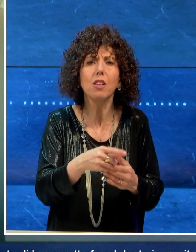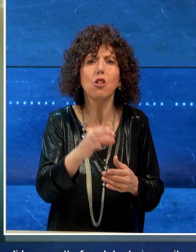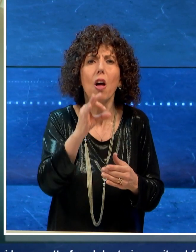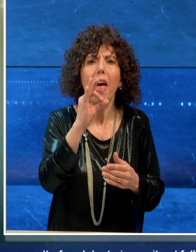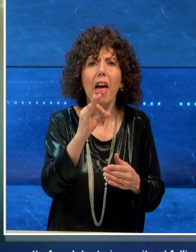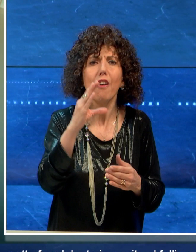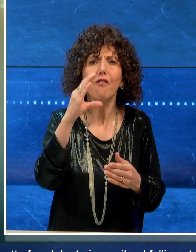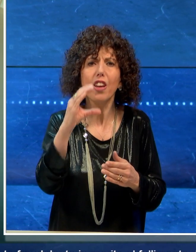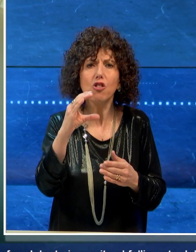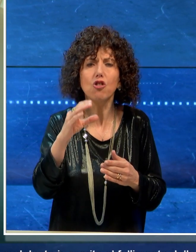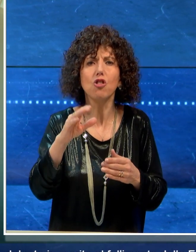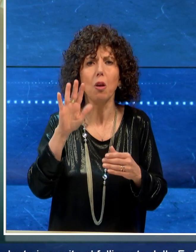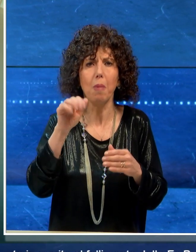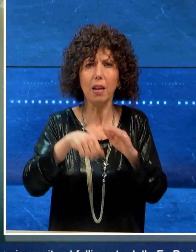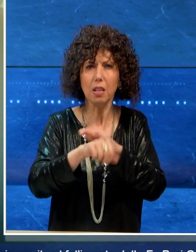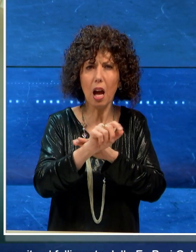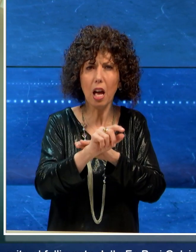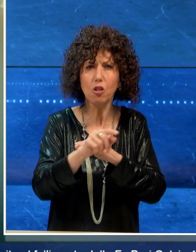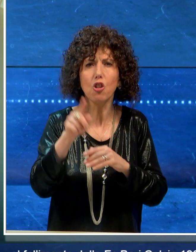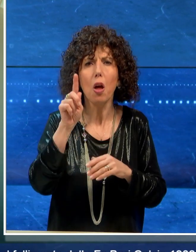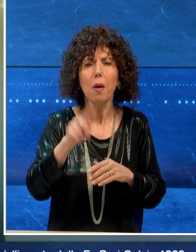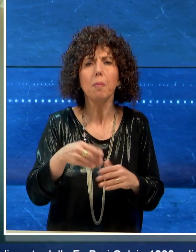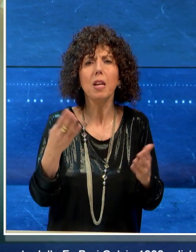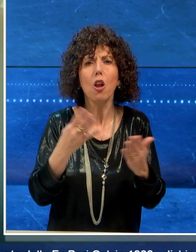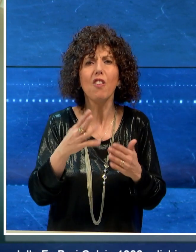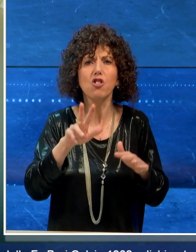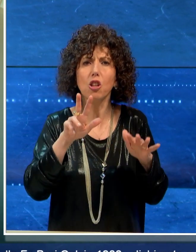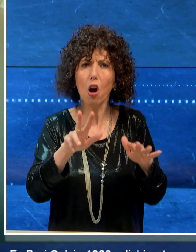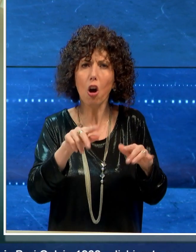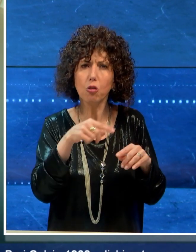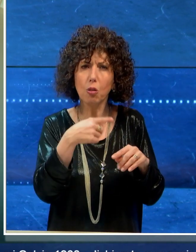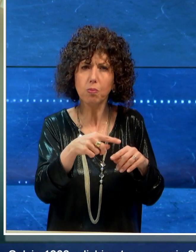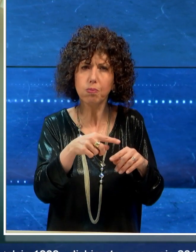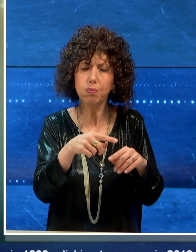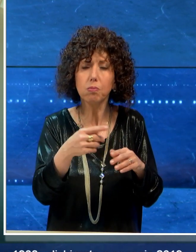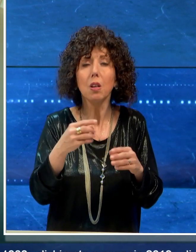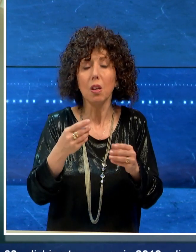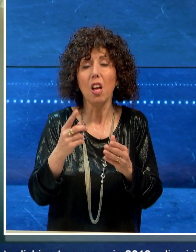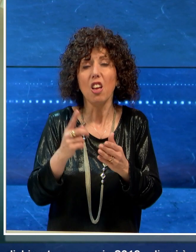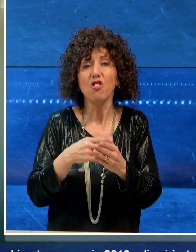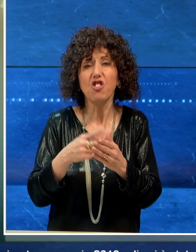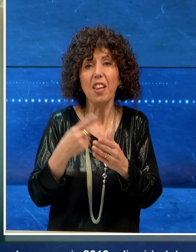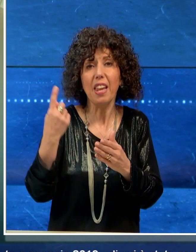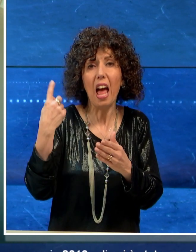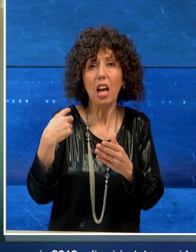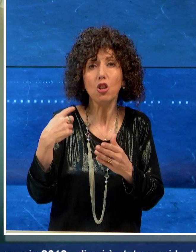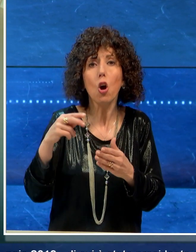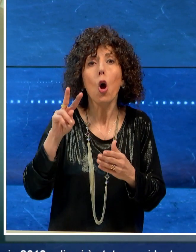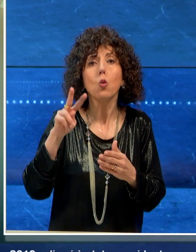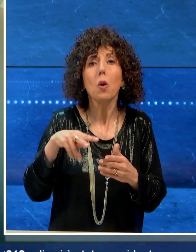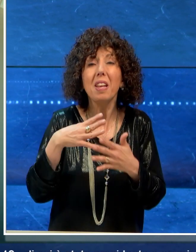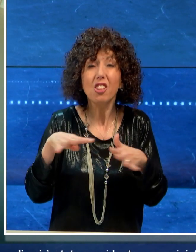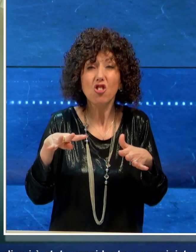FC Bari Calcio 1908 dichiarato a gennaio del